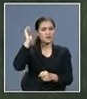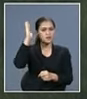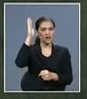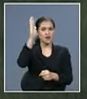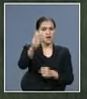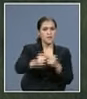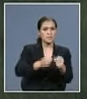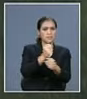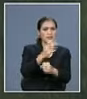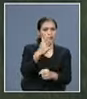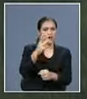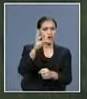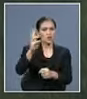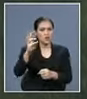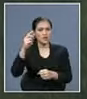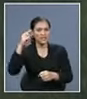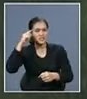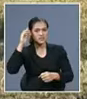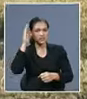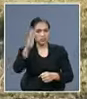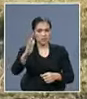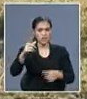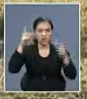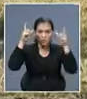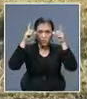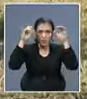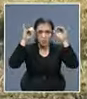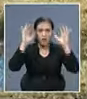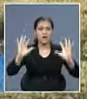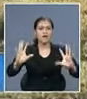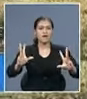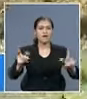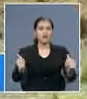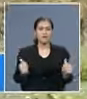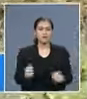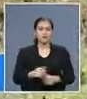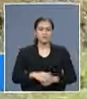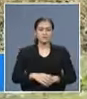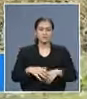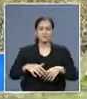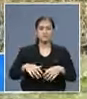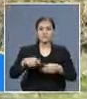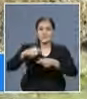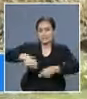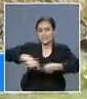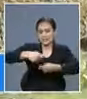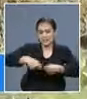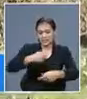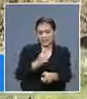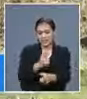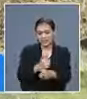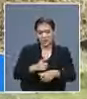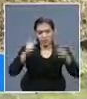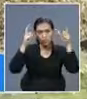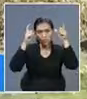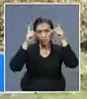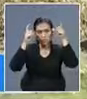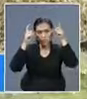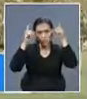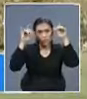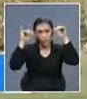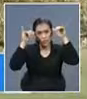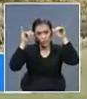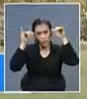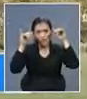จังหวัดลำพูนจะขาดแคลนวัวควายครับเกษตรกรผู้เลี้ยงวัวขาวสายพันธุ์ลำพูนแท้ในพื้นที่ตำบลหนองหนามตำบลศรีบัวบาน